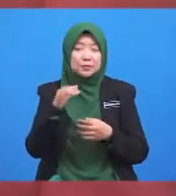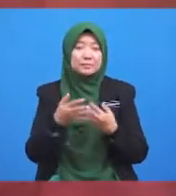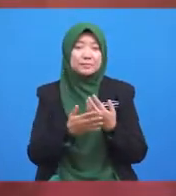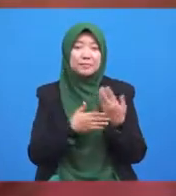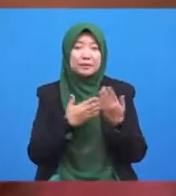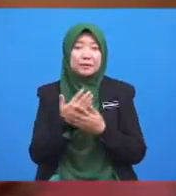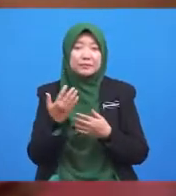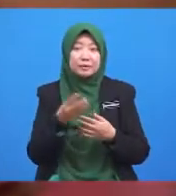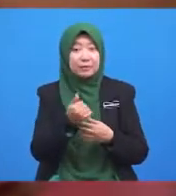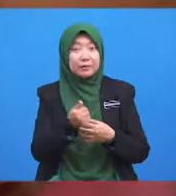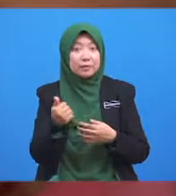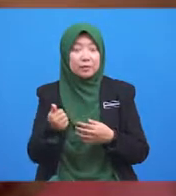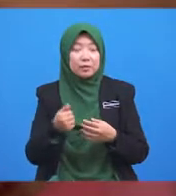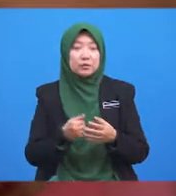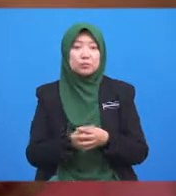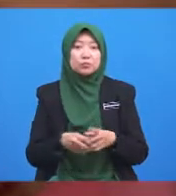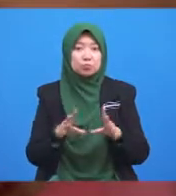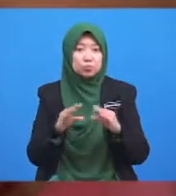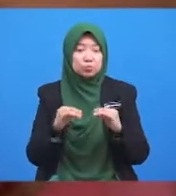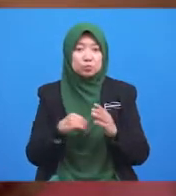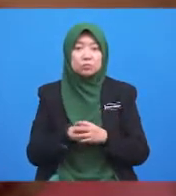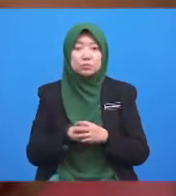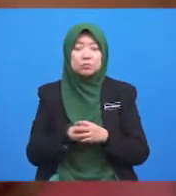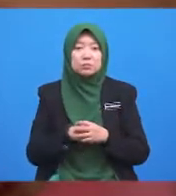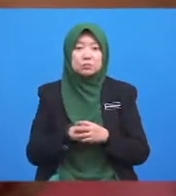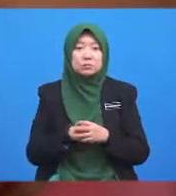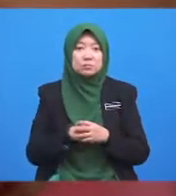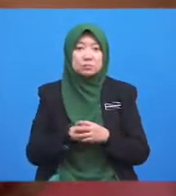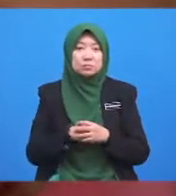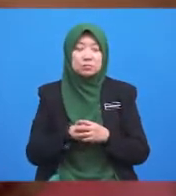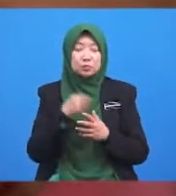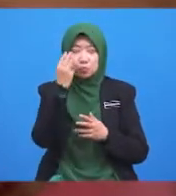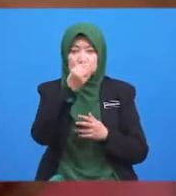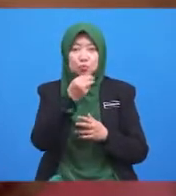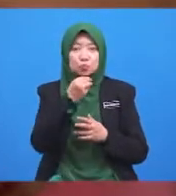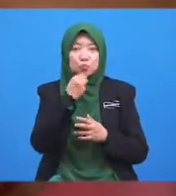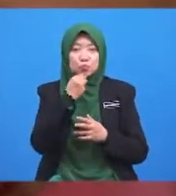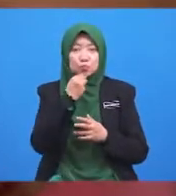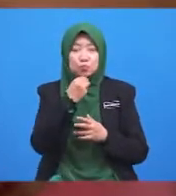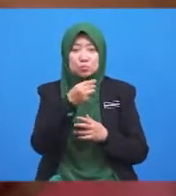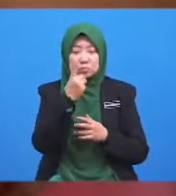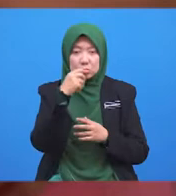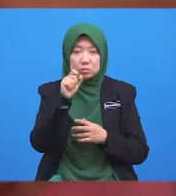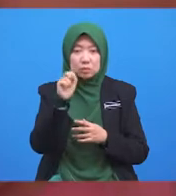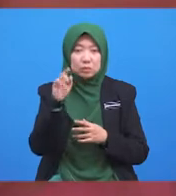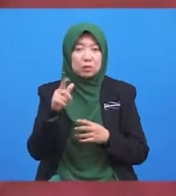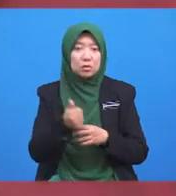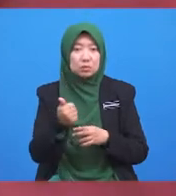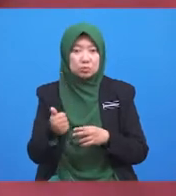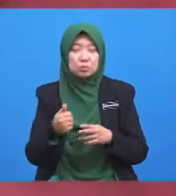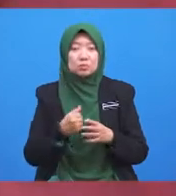alatan. Kapas muka, iaitu facial cotton, digunakan untuk menteril alatan.